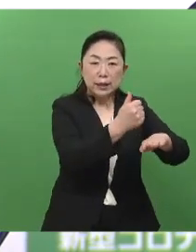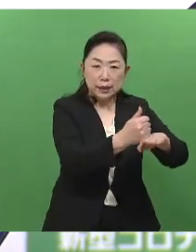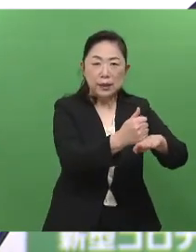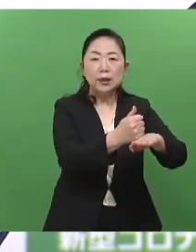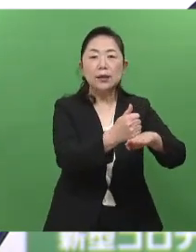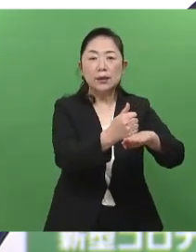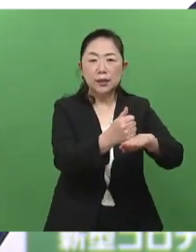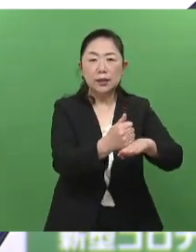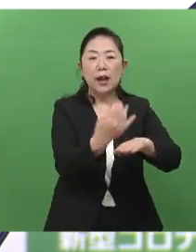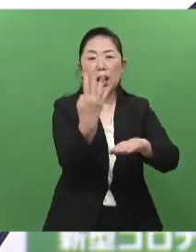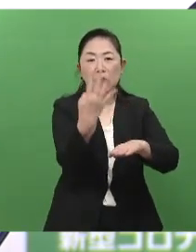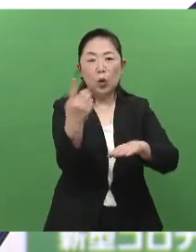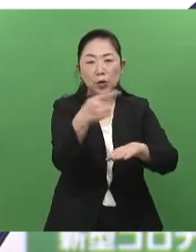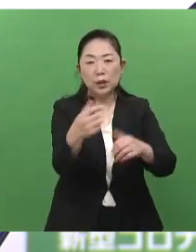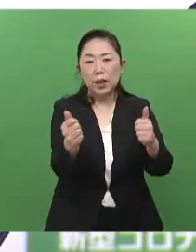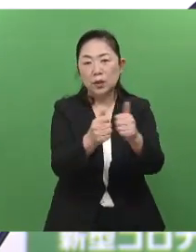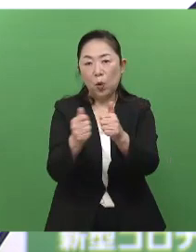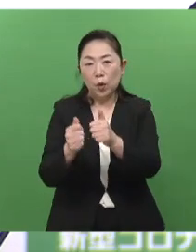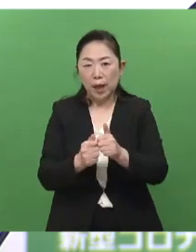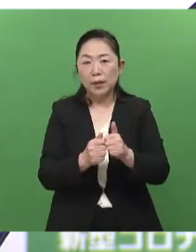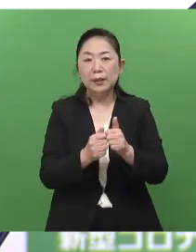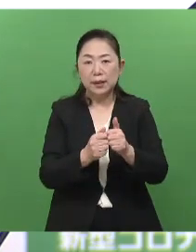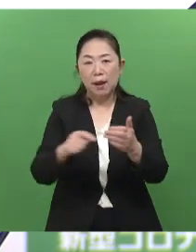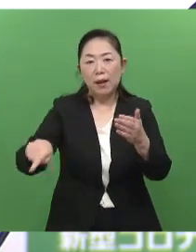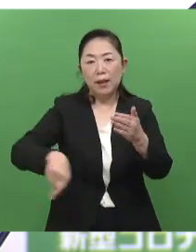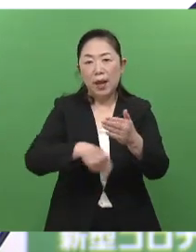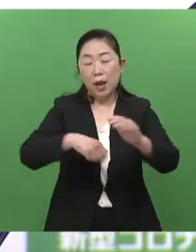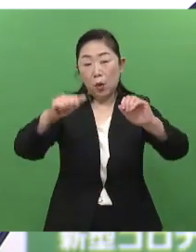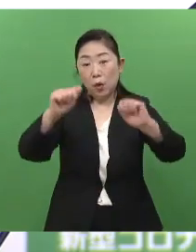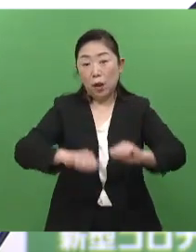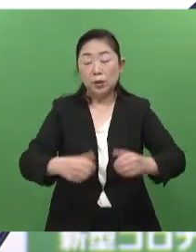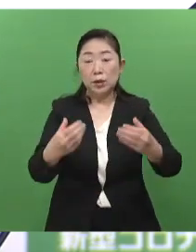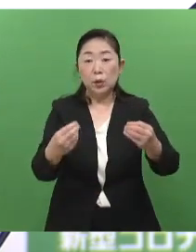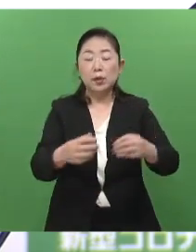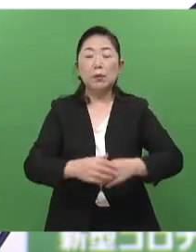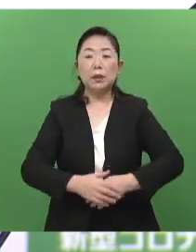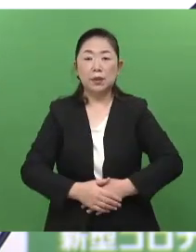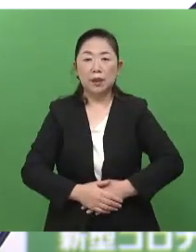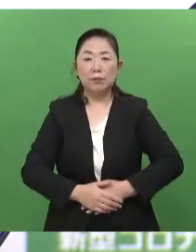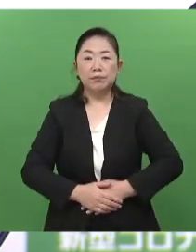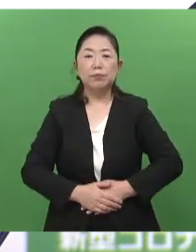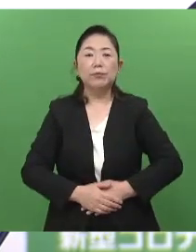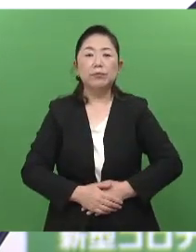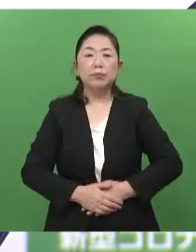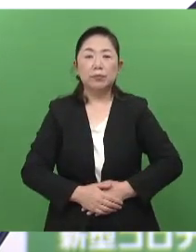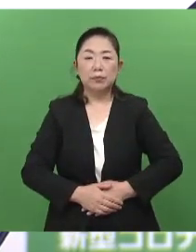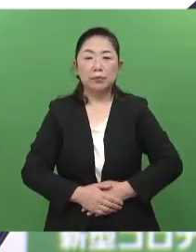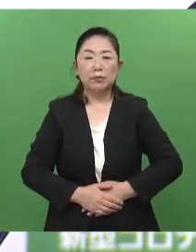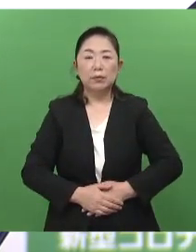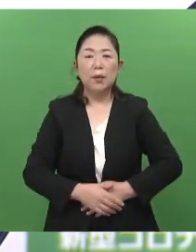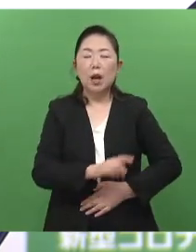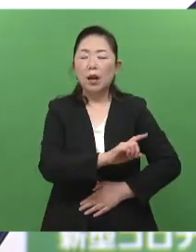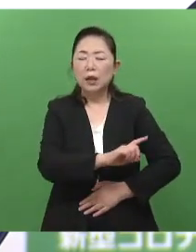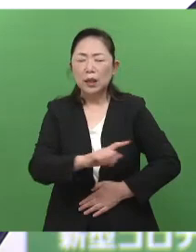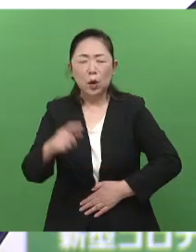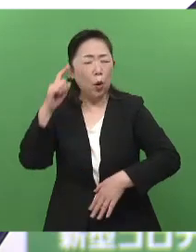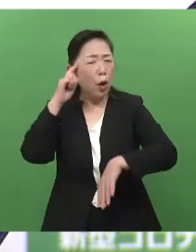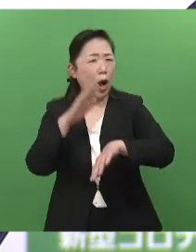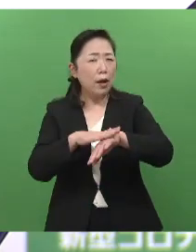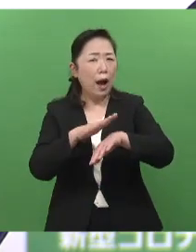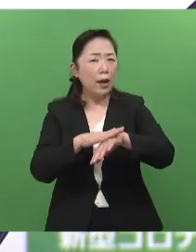を確認をしたところでございます。それぞれお考えあるんでしょうけれども、